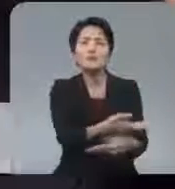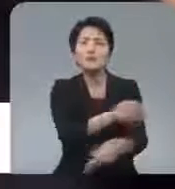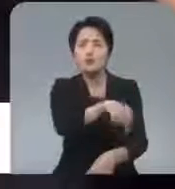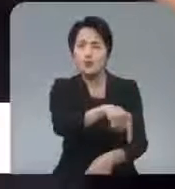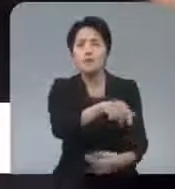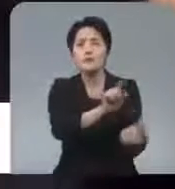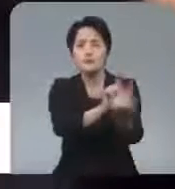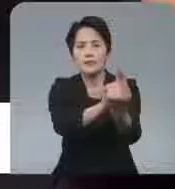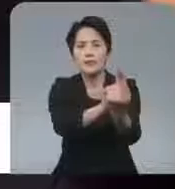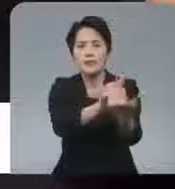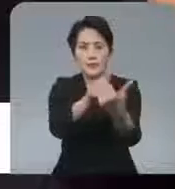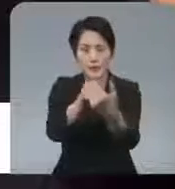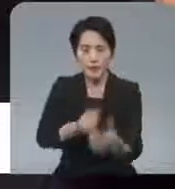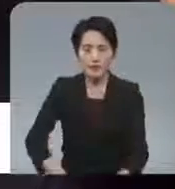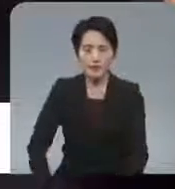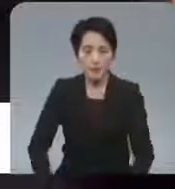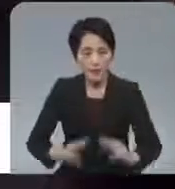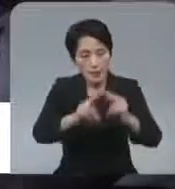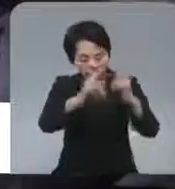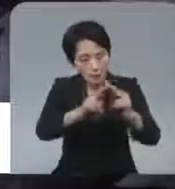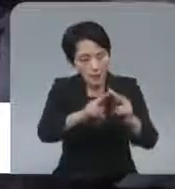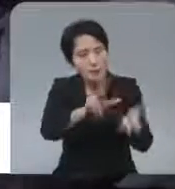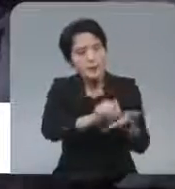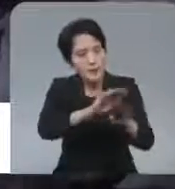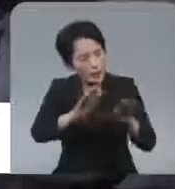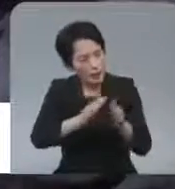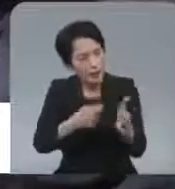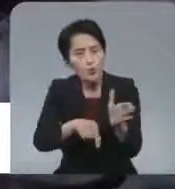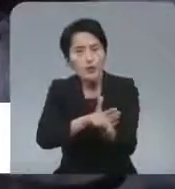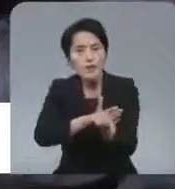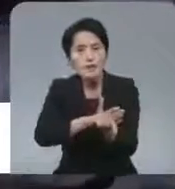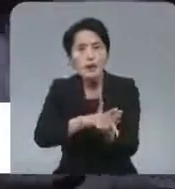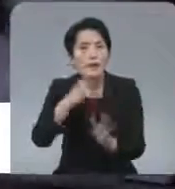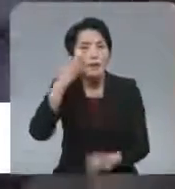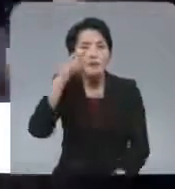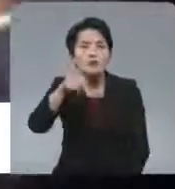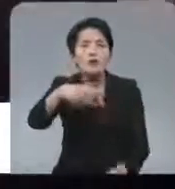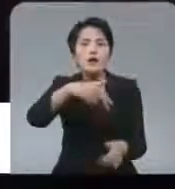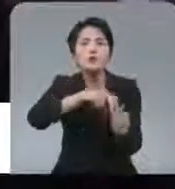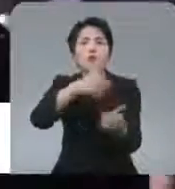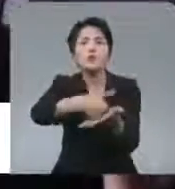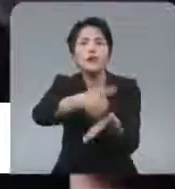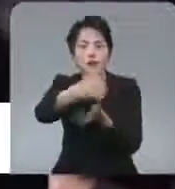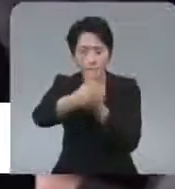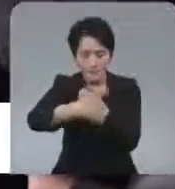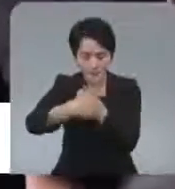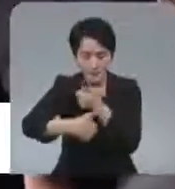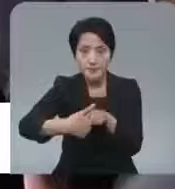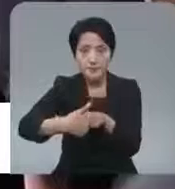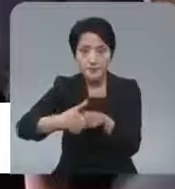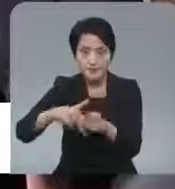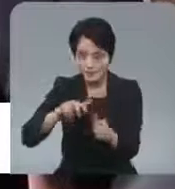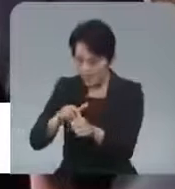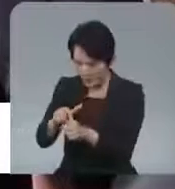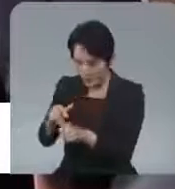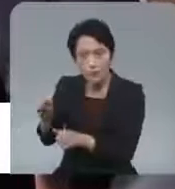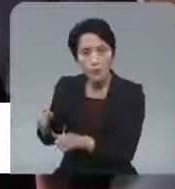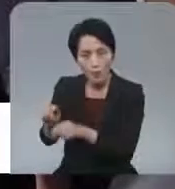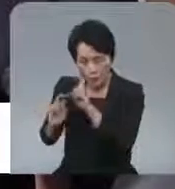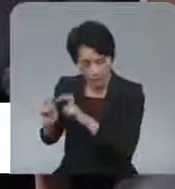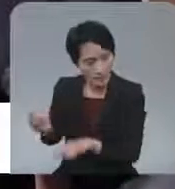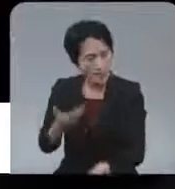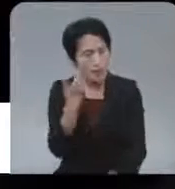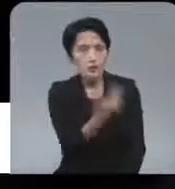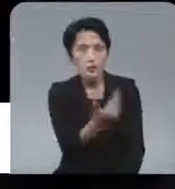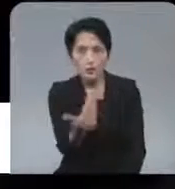约40分钟的会晤。美国政府为解决半导体供应短缺问题，要求三星电子等全